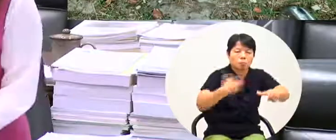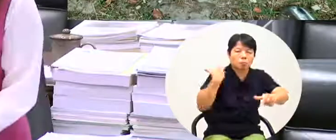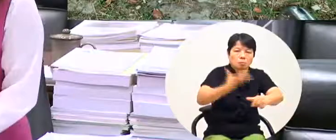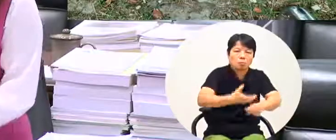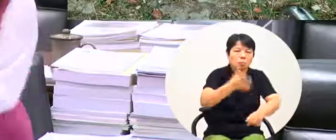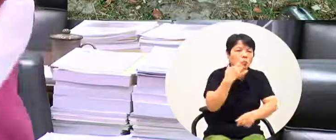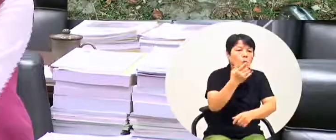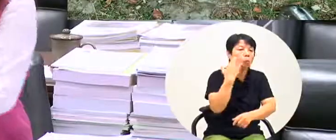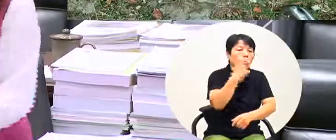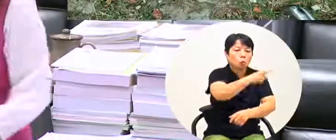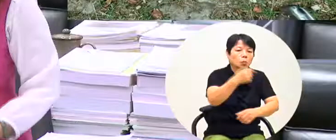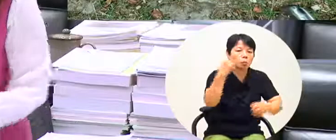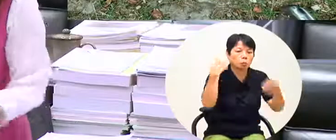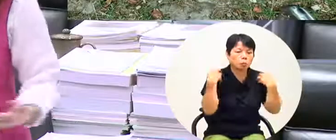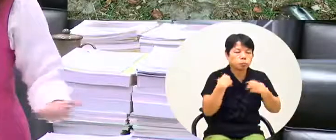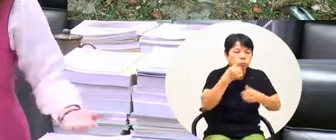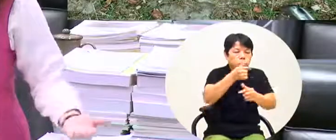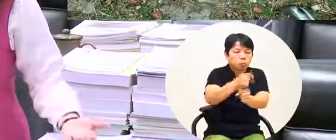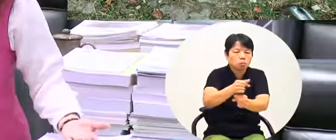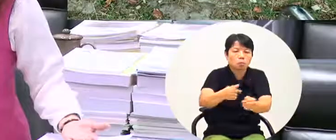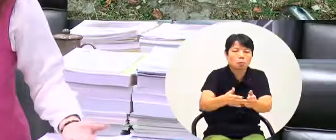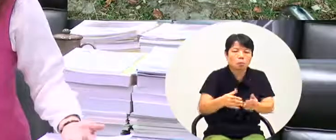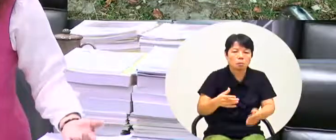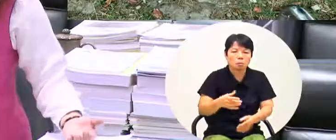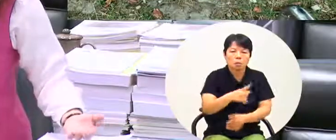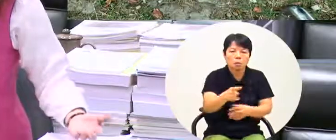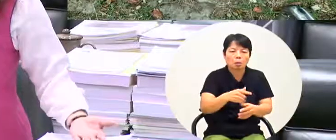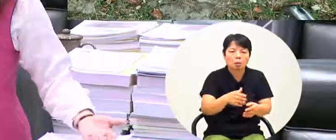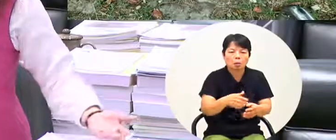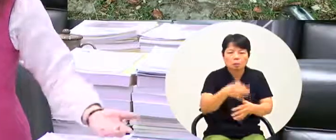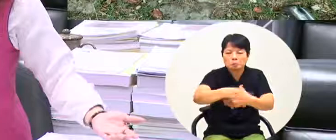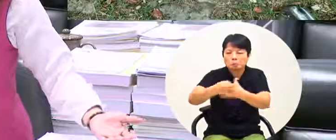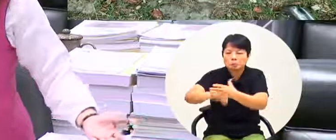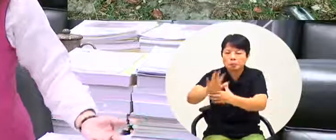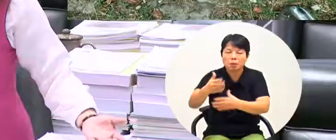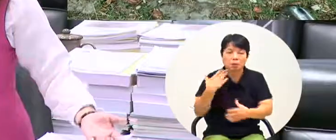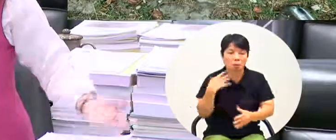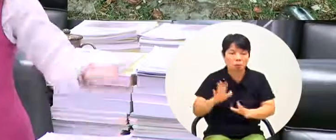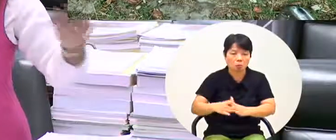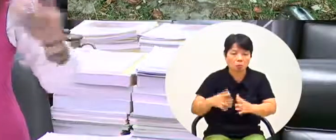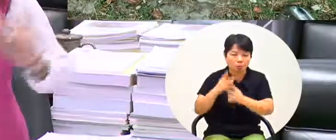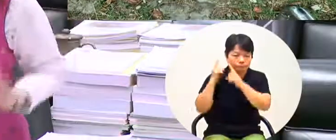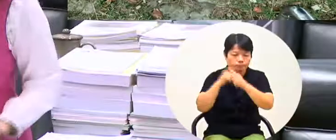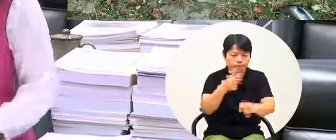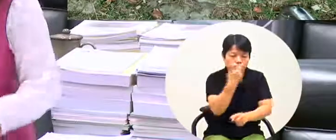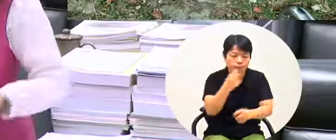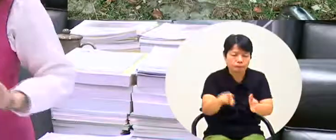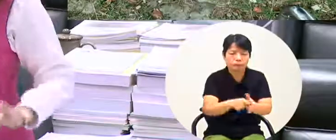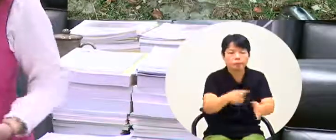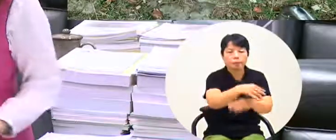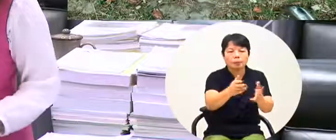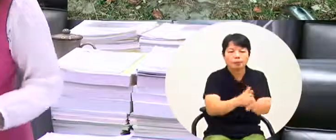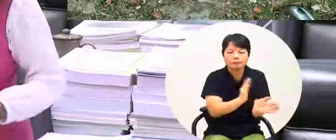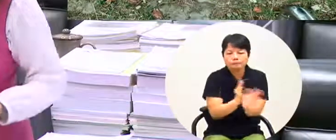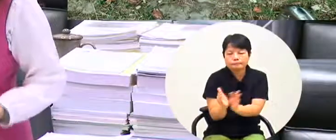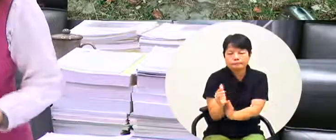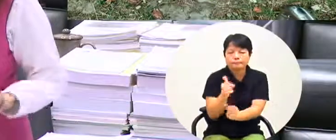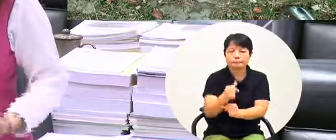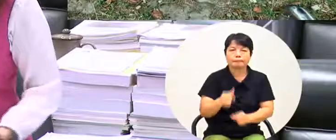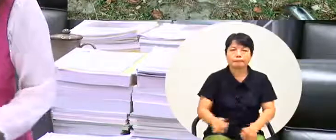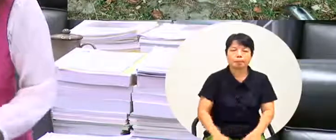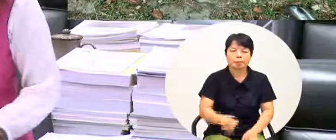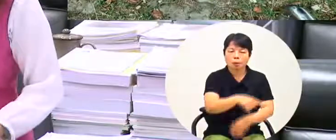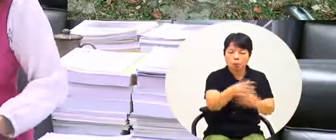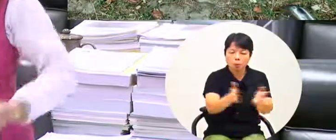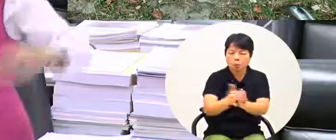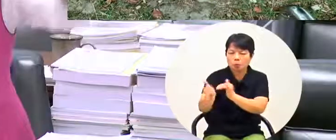我们要会看的时候，他们才去整理。我们平常说不会看的时候，他们也就是放得一塌糊涂。然后常常也有很多居民来跟我们来澄清、